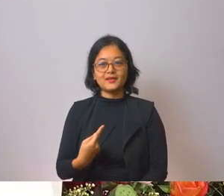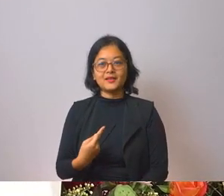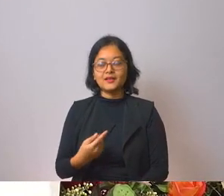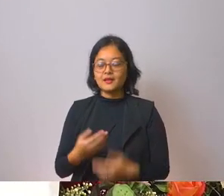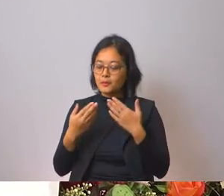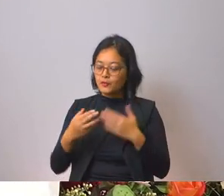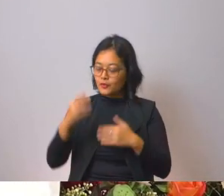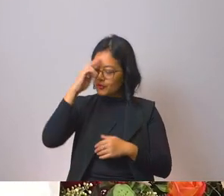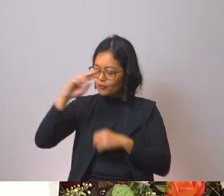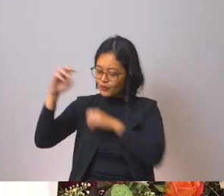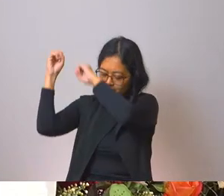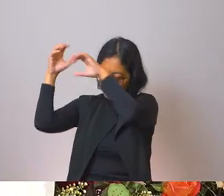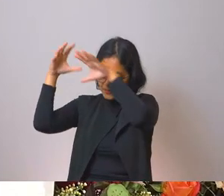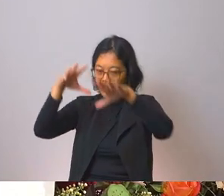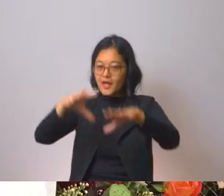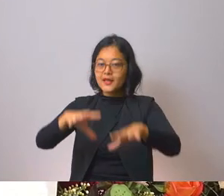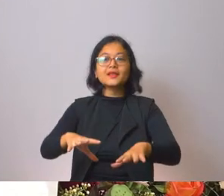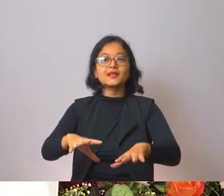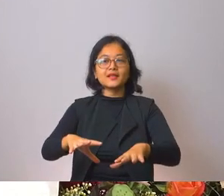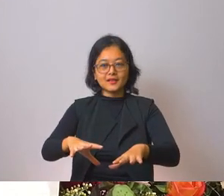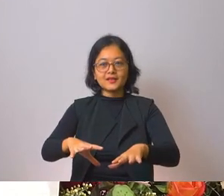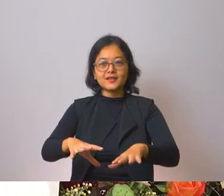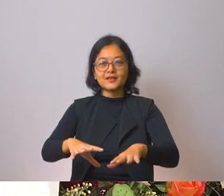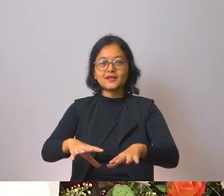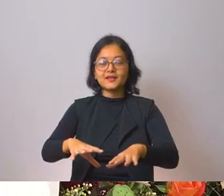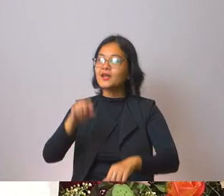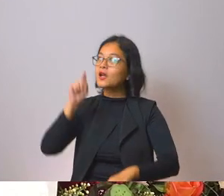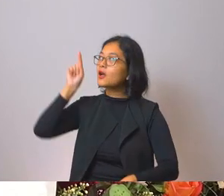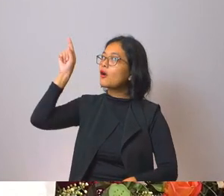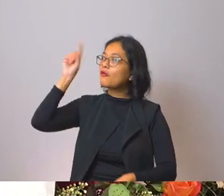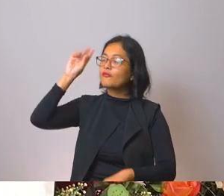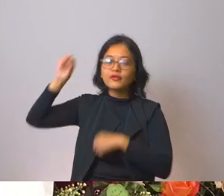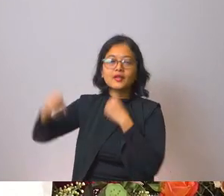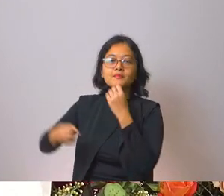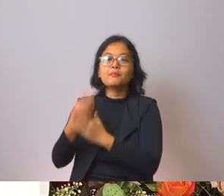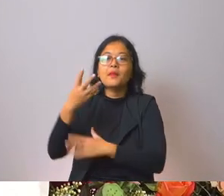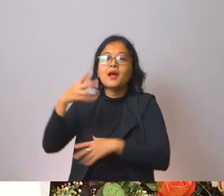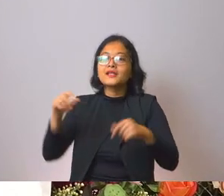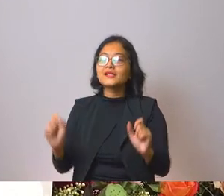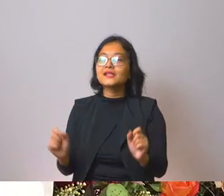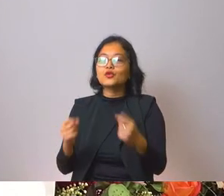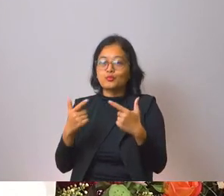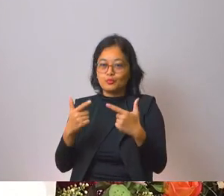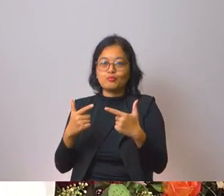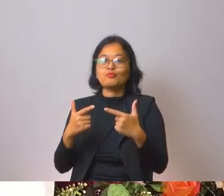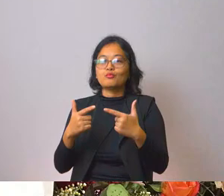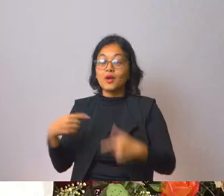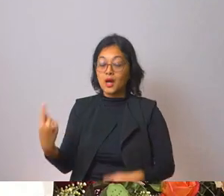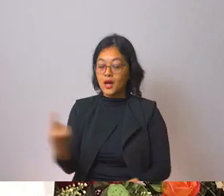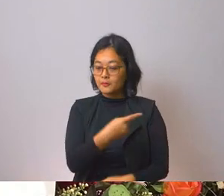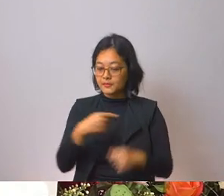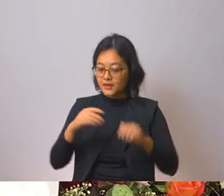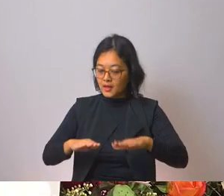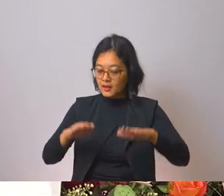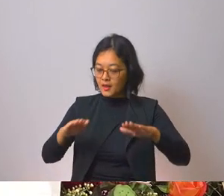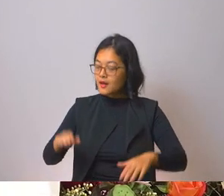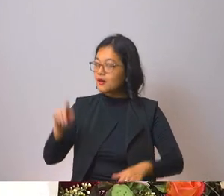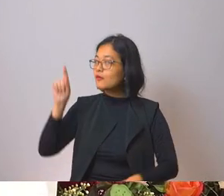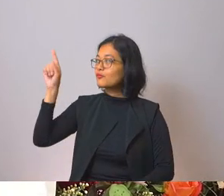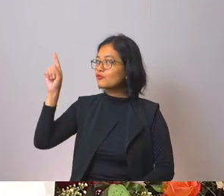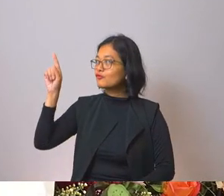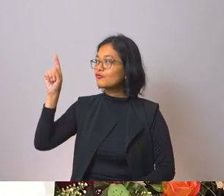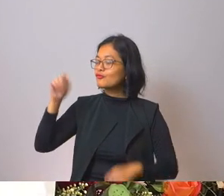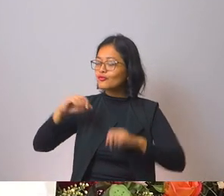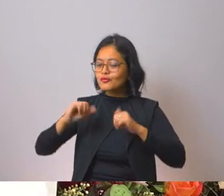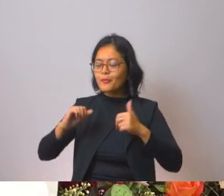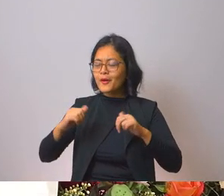Berkatilah ya Kristus, sang firman yang hidup, anak-anak-Mu ini, supaya kami